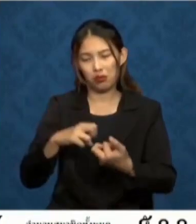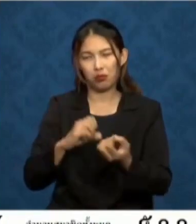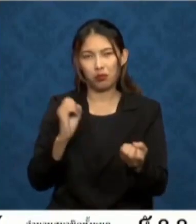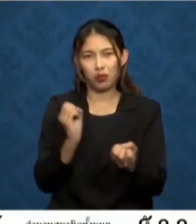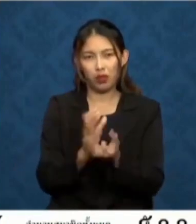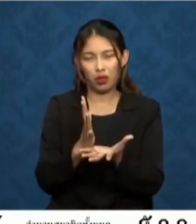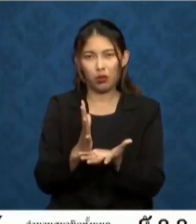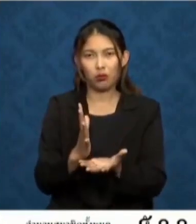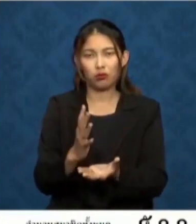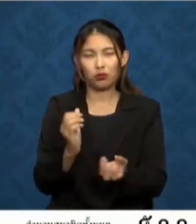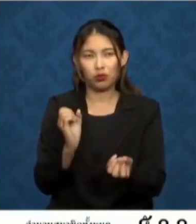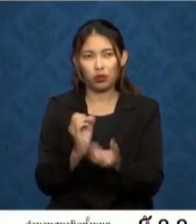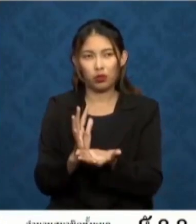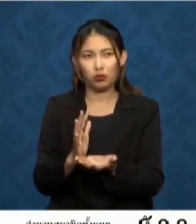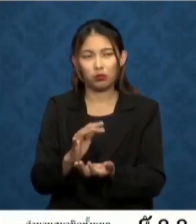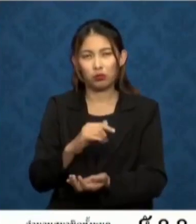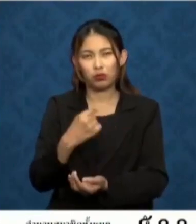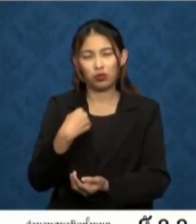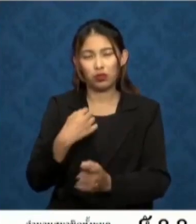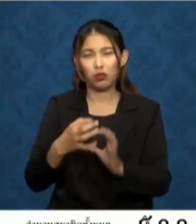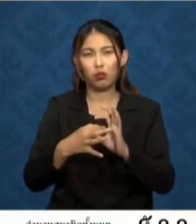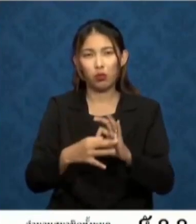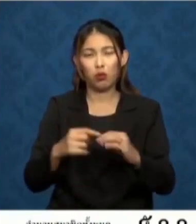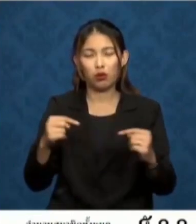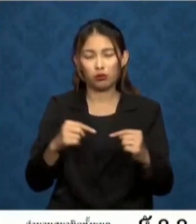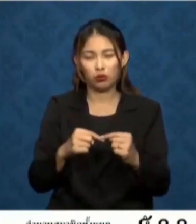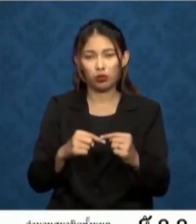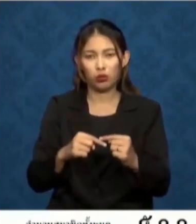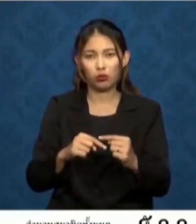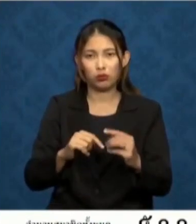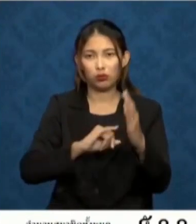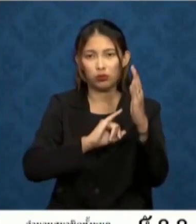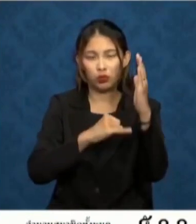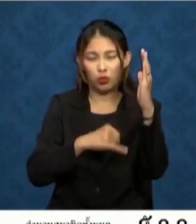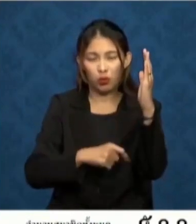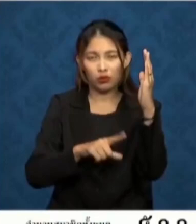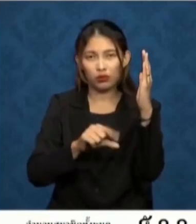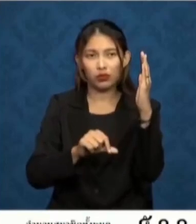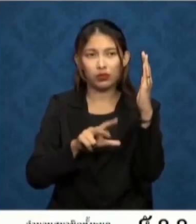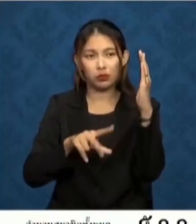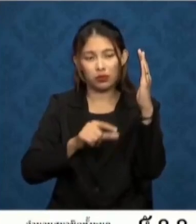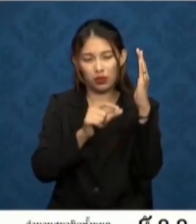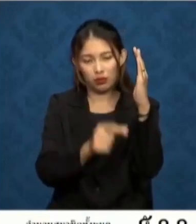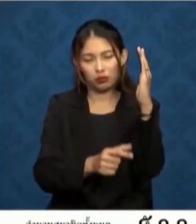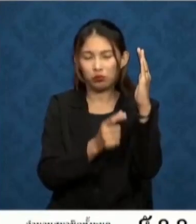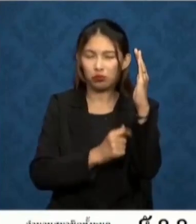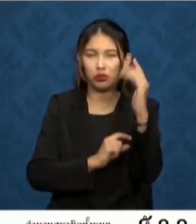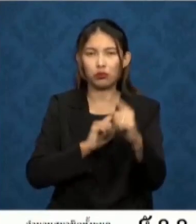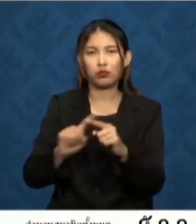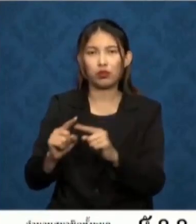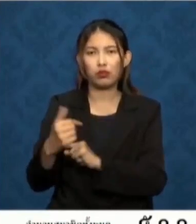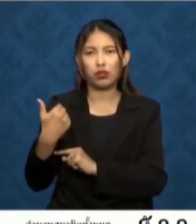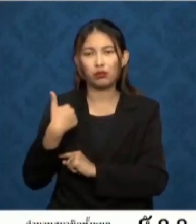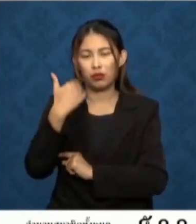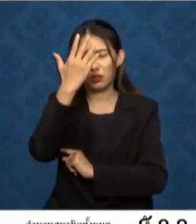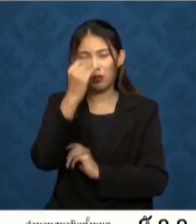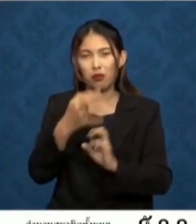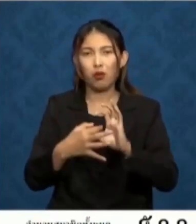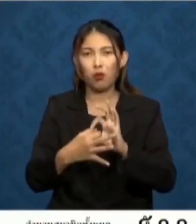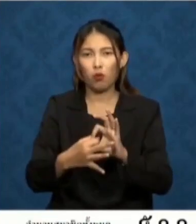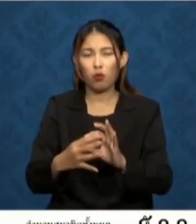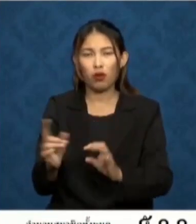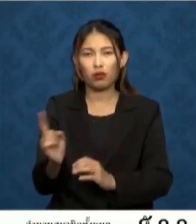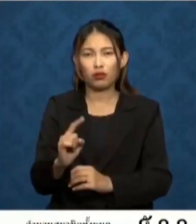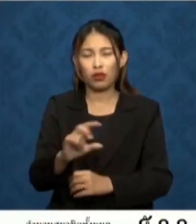มก็อดเป็นห่วงพี่น้องในอีก23จังหวัดชายฝั่งทั้งฝั่งอันดามันและอ่าวไทยไม่ได้ว่าพวกเขากำลังเผชิญ